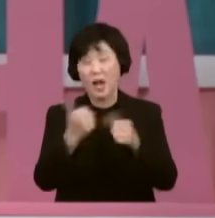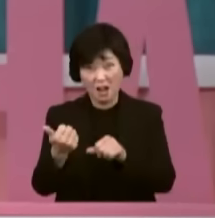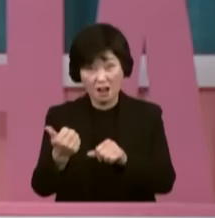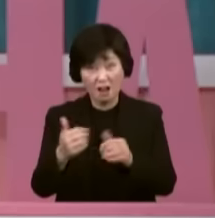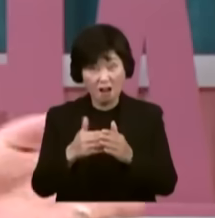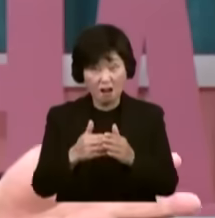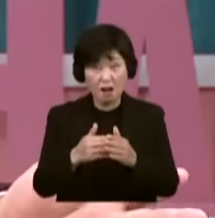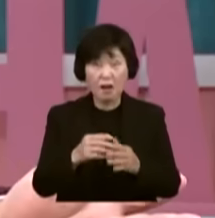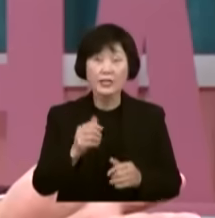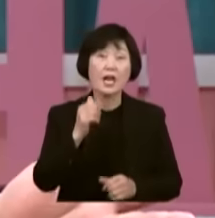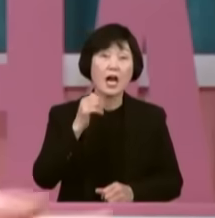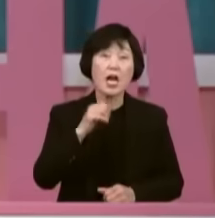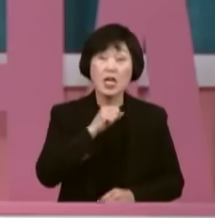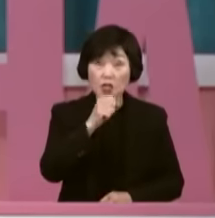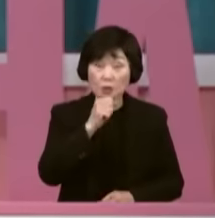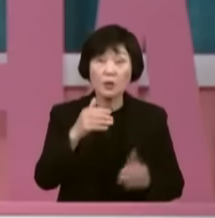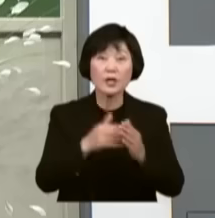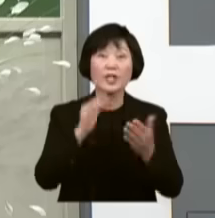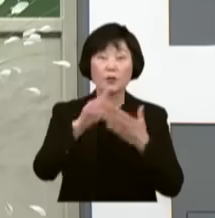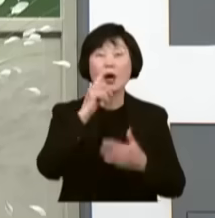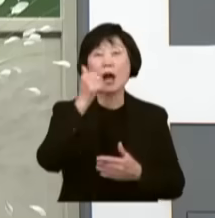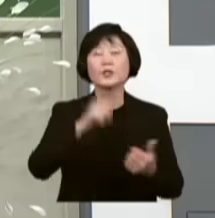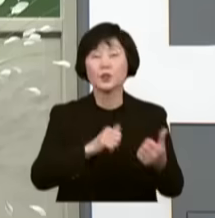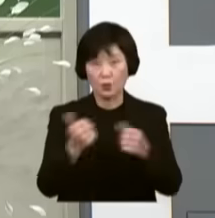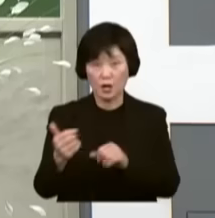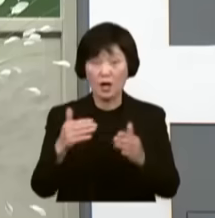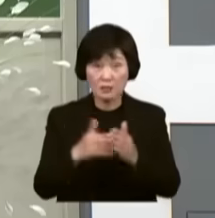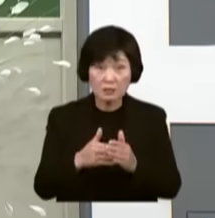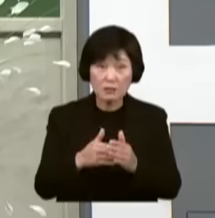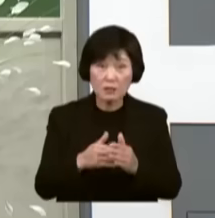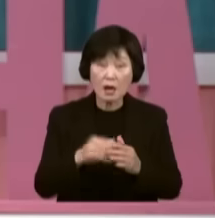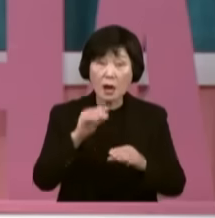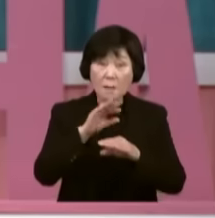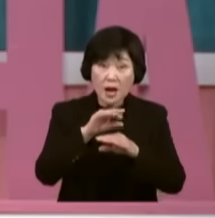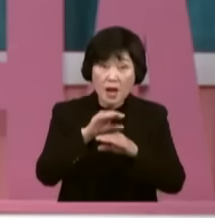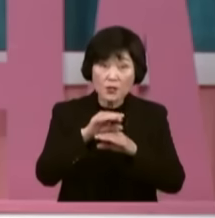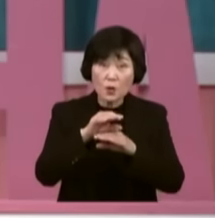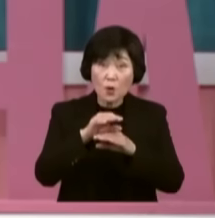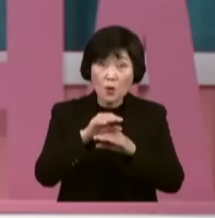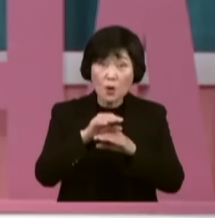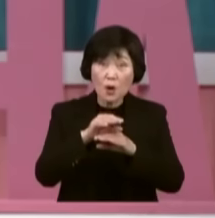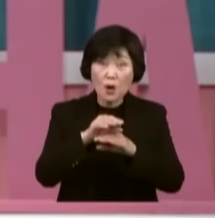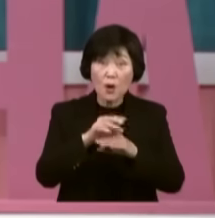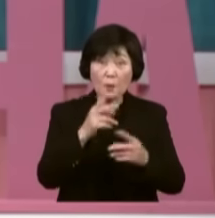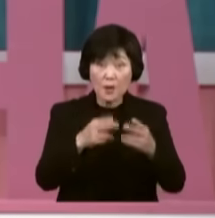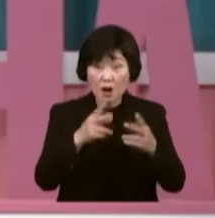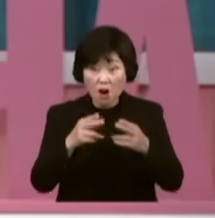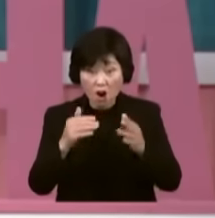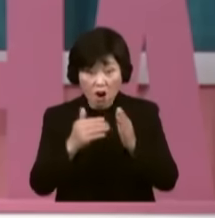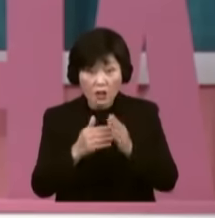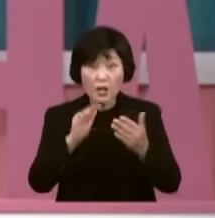인터뷰 끝나고 아버지가 돌아가셨어요. 어머머머. 그리고 보름 있다가 방송 나가려고 딱 편집 다